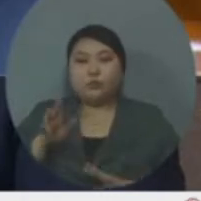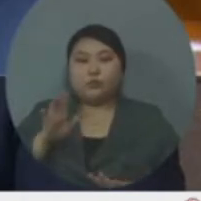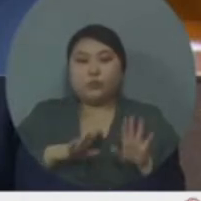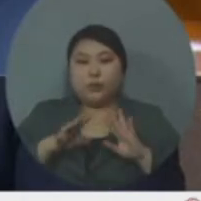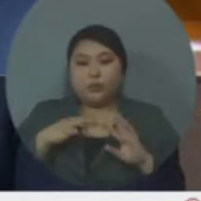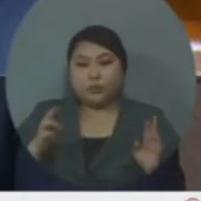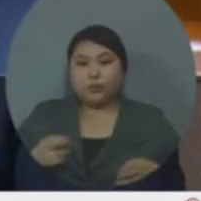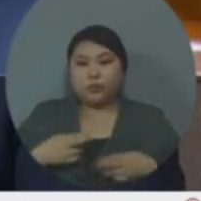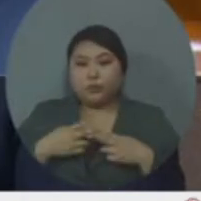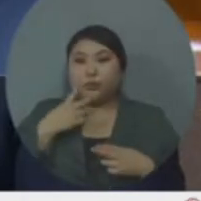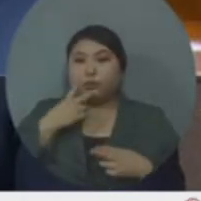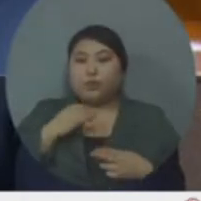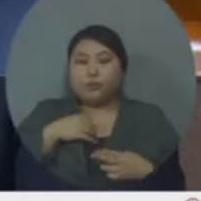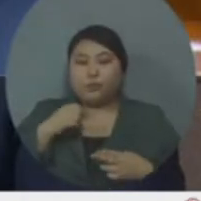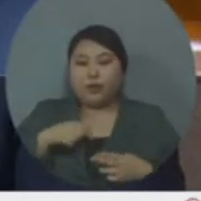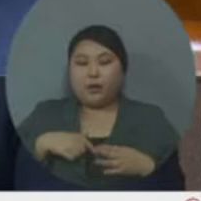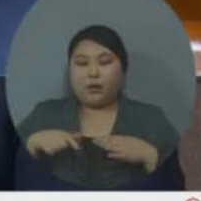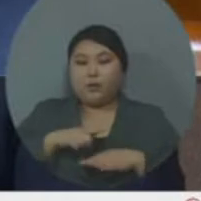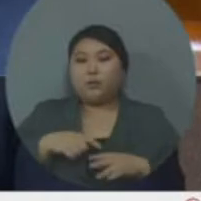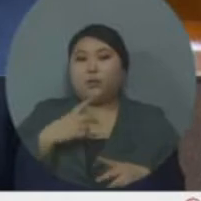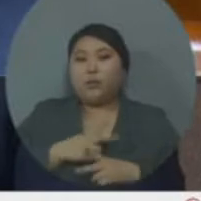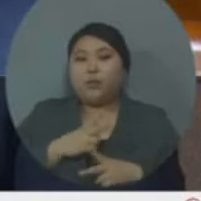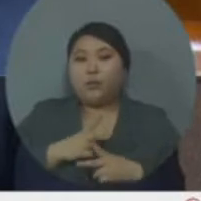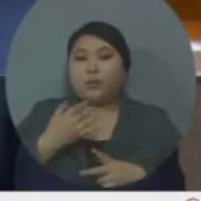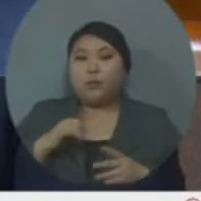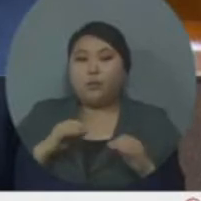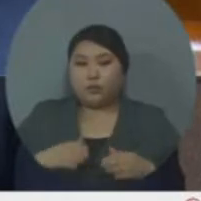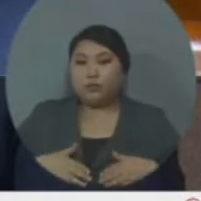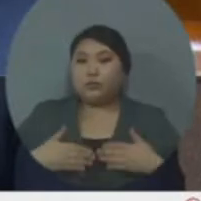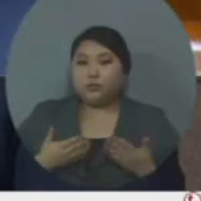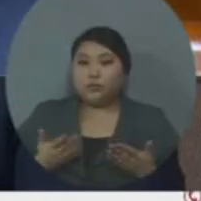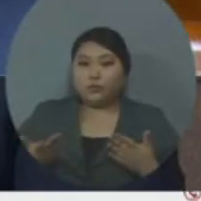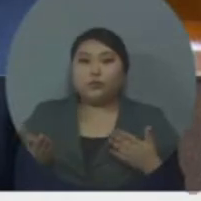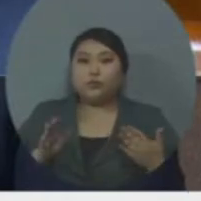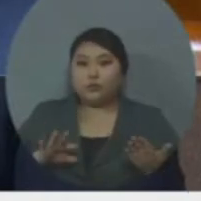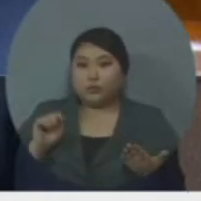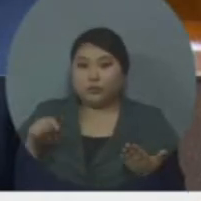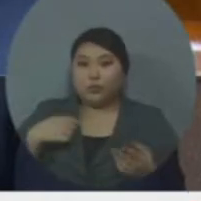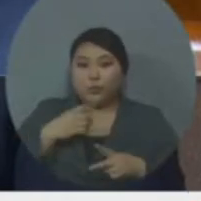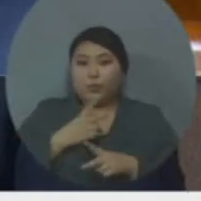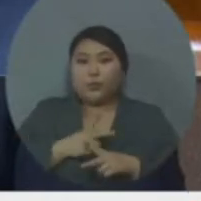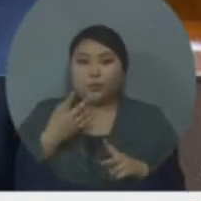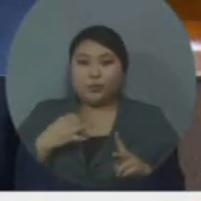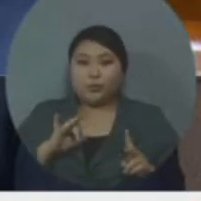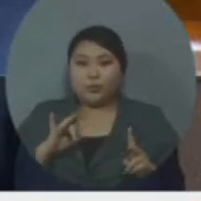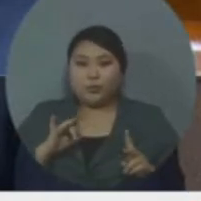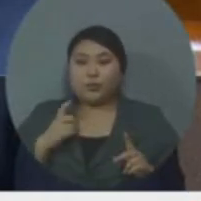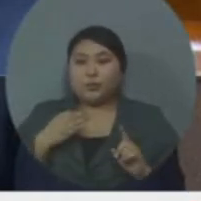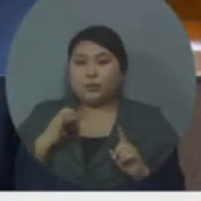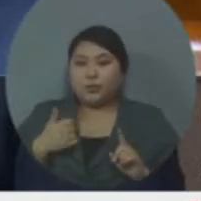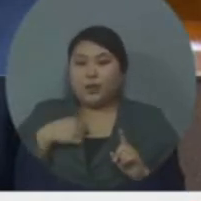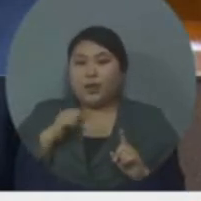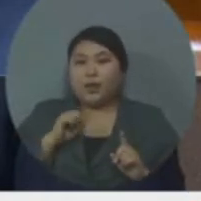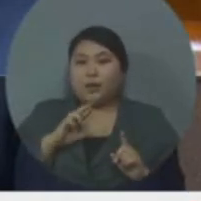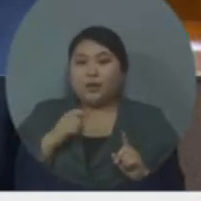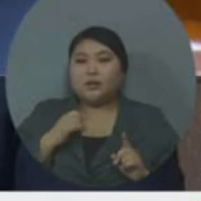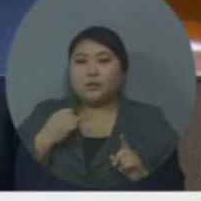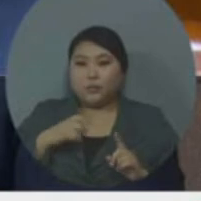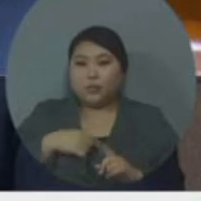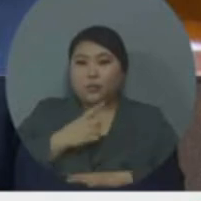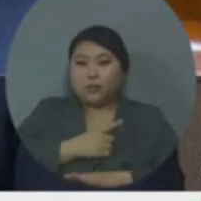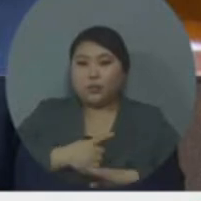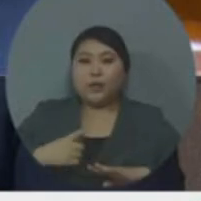юм бол бид эдгээр газрын хуультай мэт боловч нөгөө талаараа хуульгүй мэт аягласан ийм үр